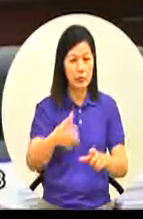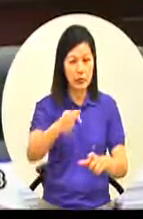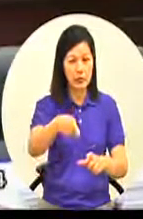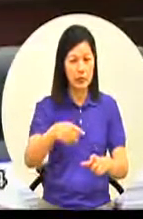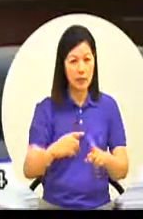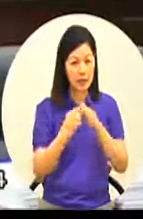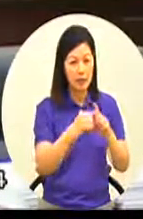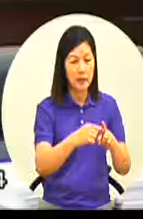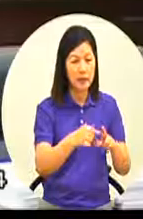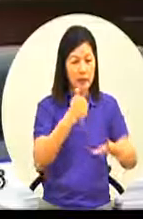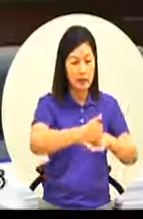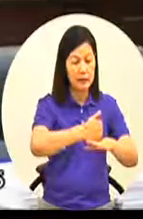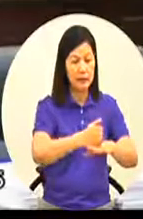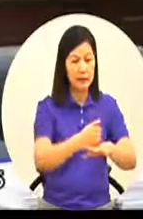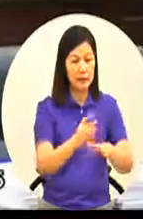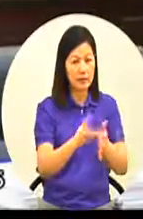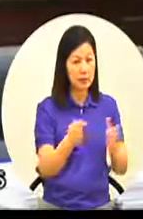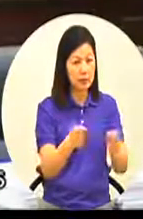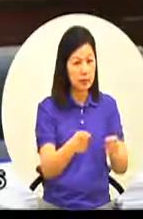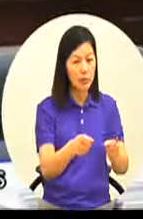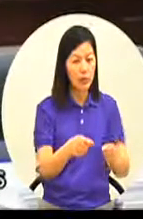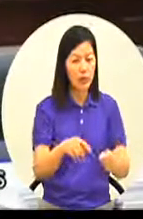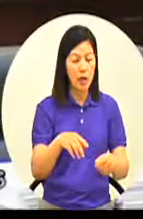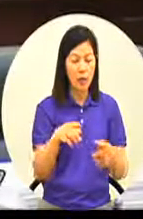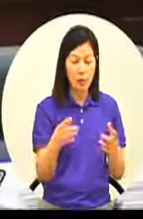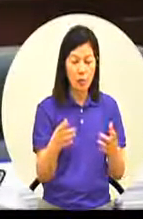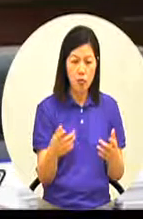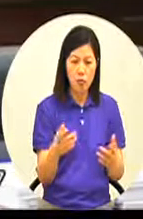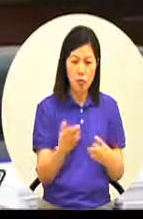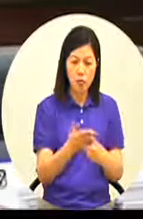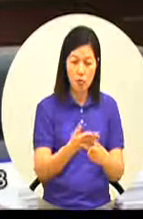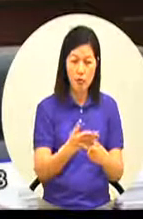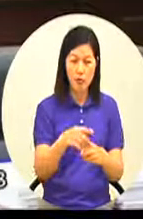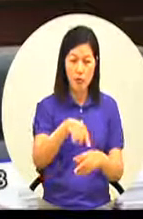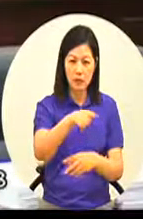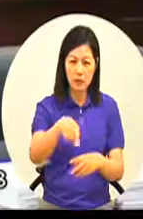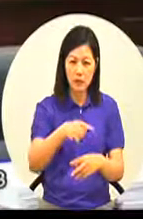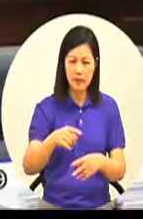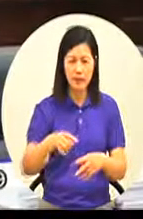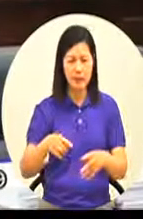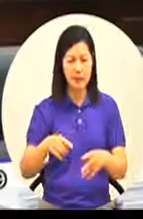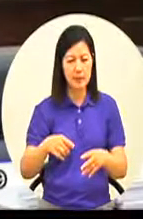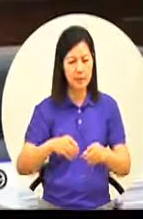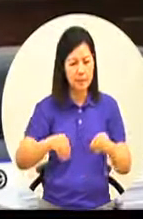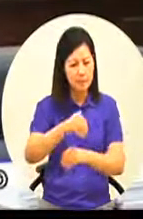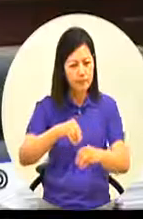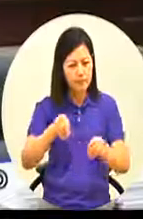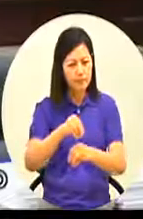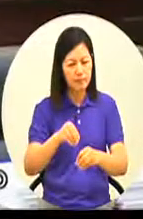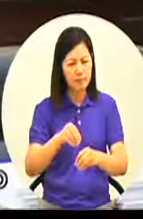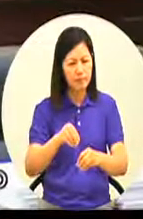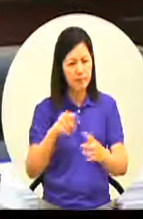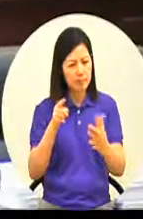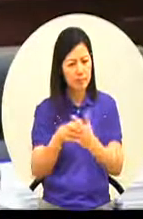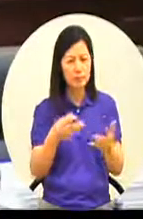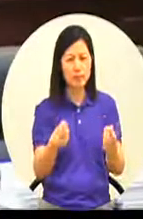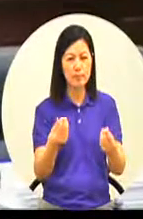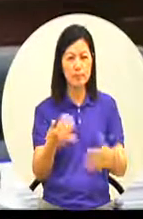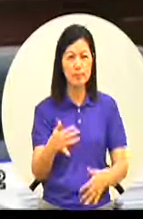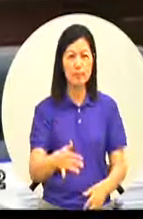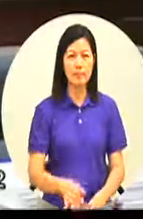的所在大家对那个地方经营不到那个那么透彻， 当然，那是不是有特别的原因呢、啊？ 那